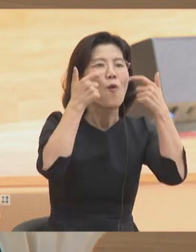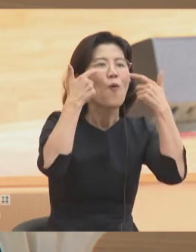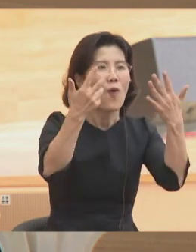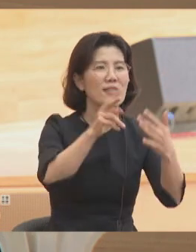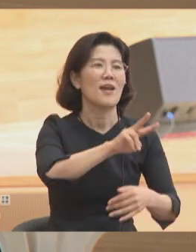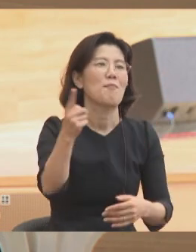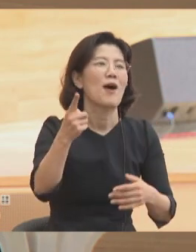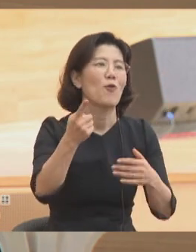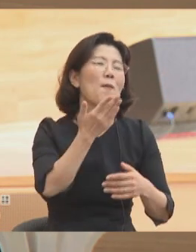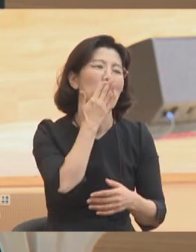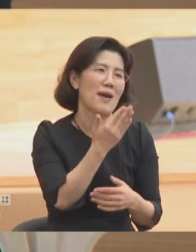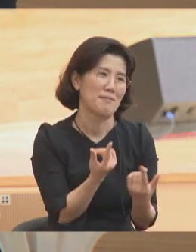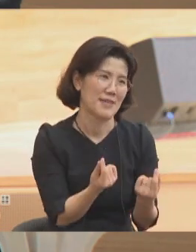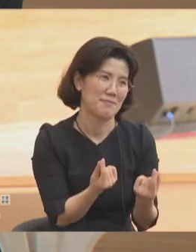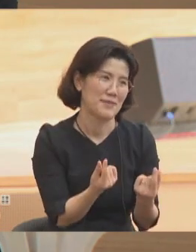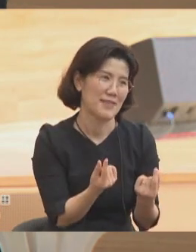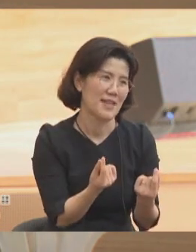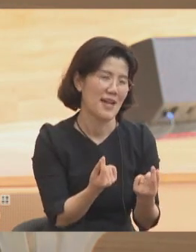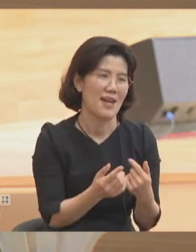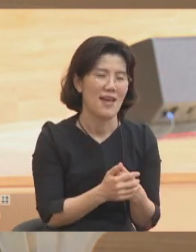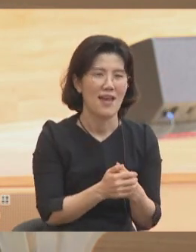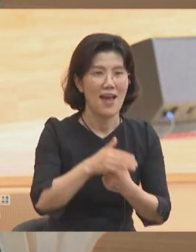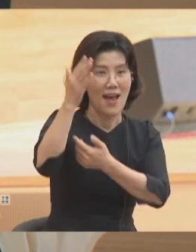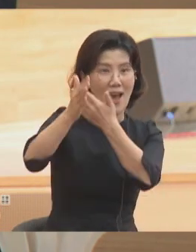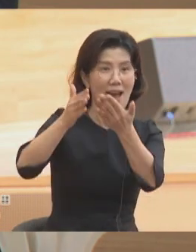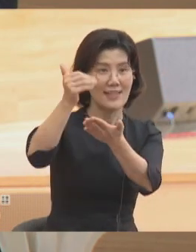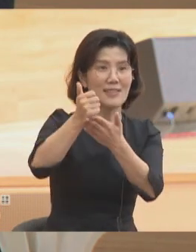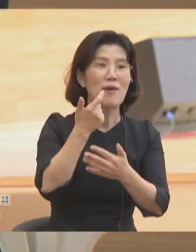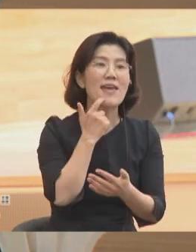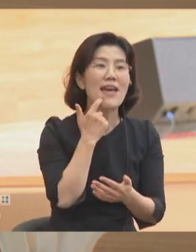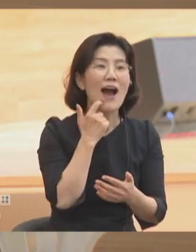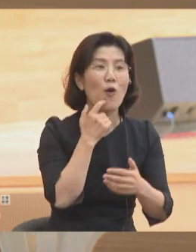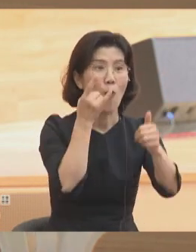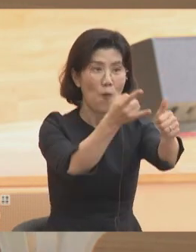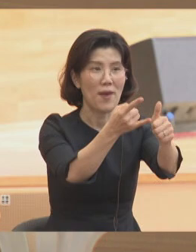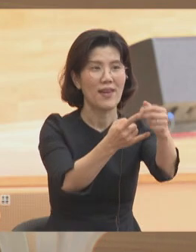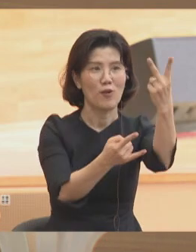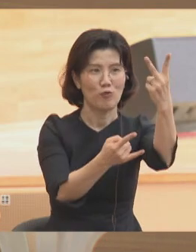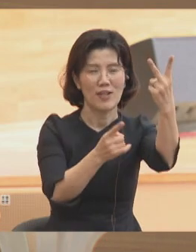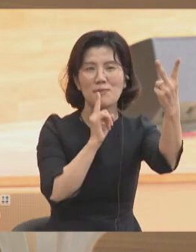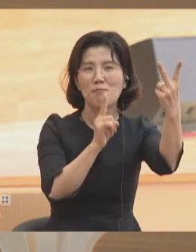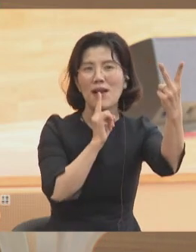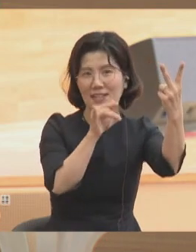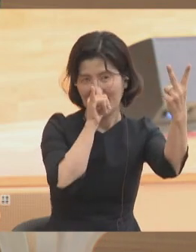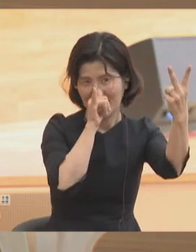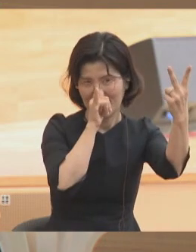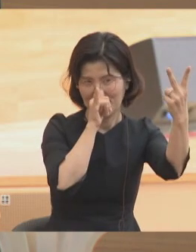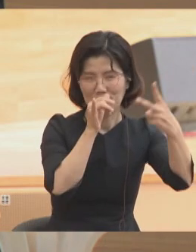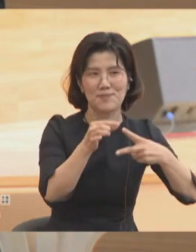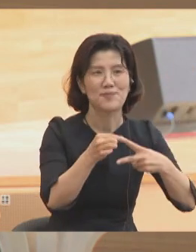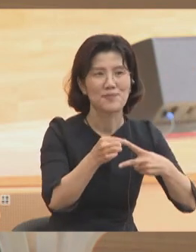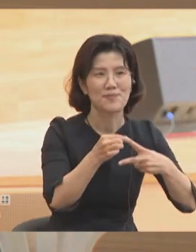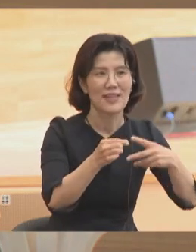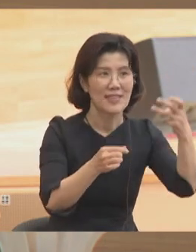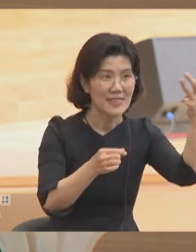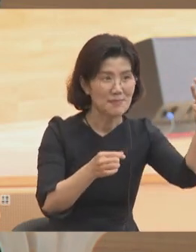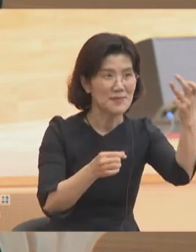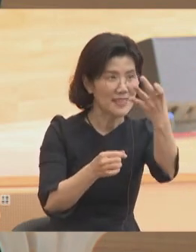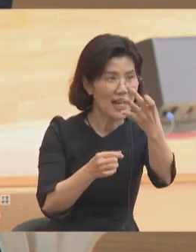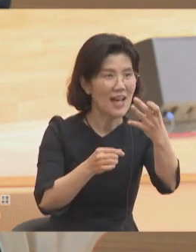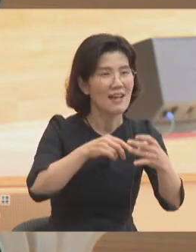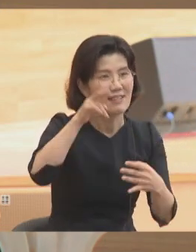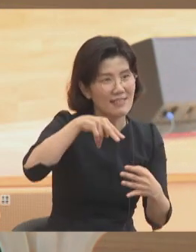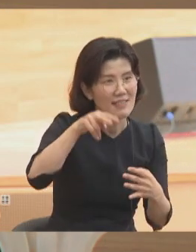바꾸신다 확실하게 바꾸신다 이제는 하나님께서 야곱에게 두 가지 말씀을 들려 주시는데 우리 먼저 13절과 14절